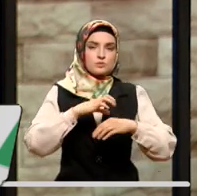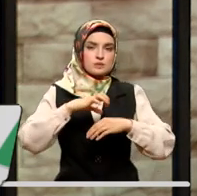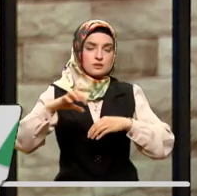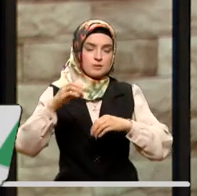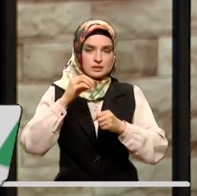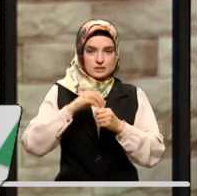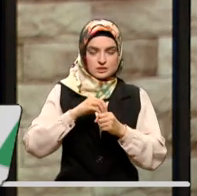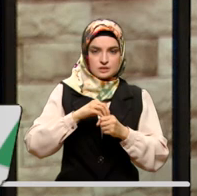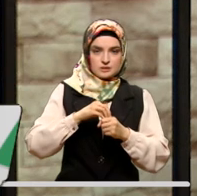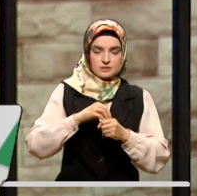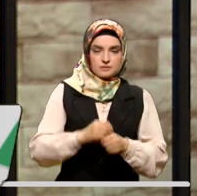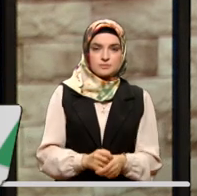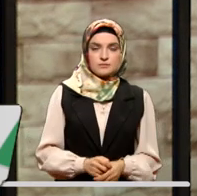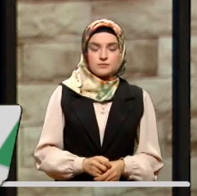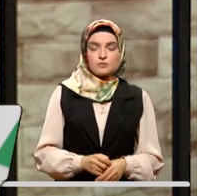talim döneminde bizim